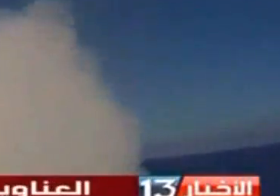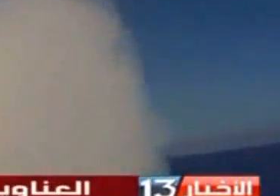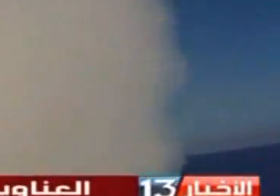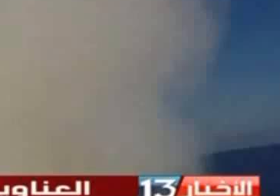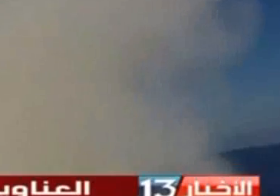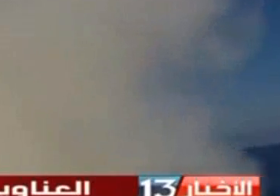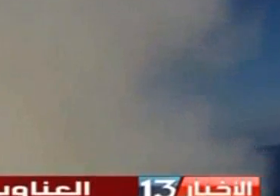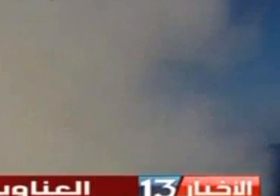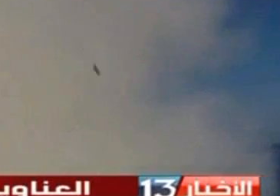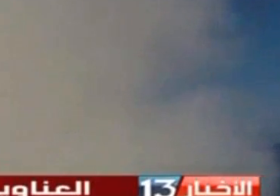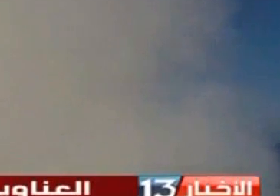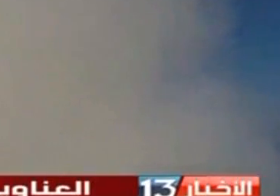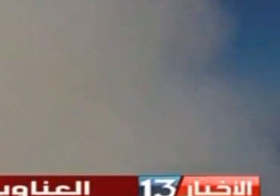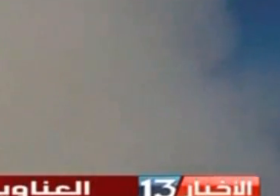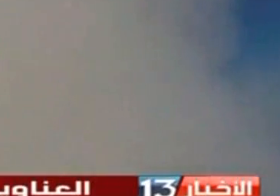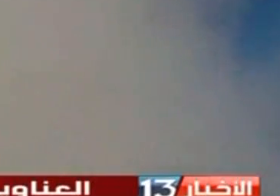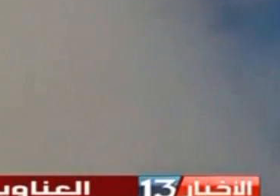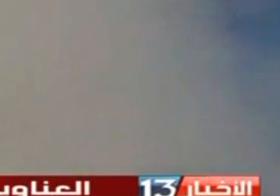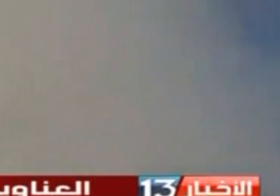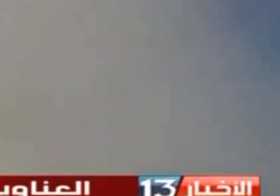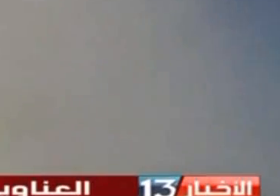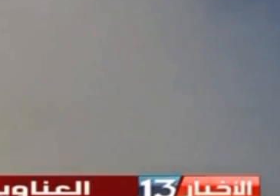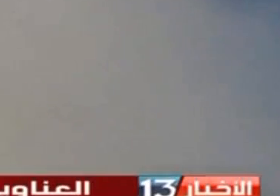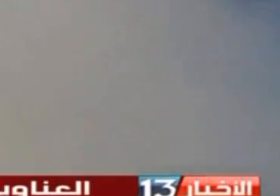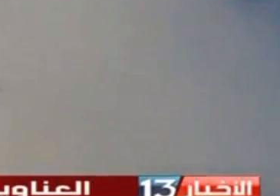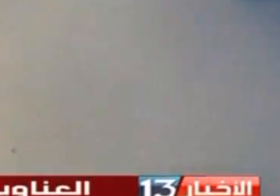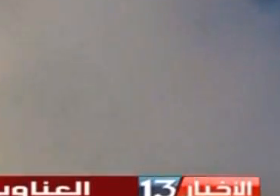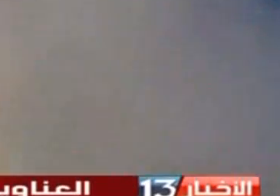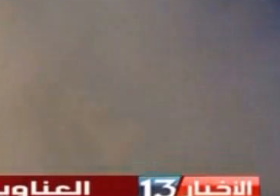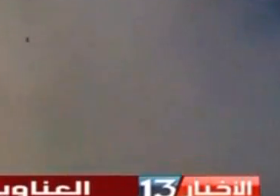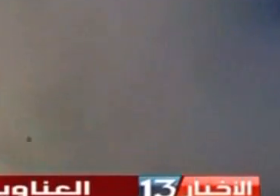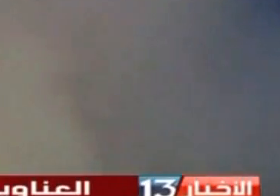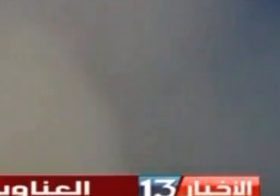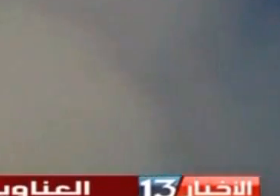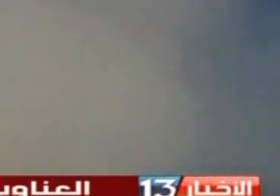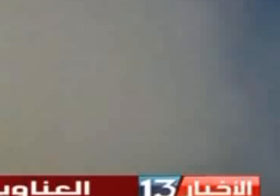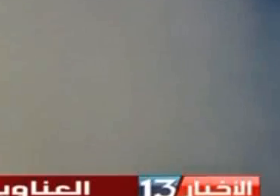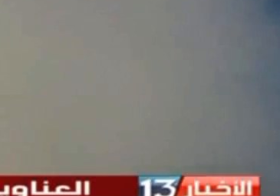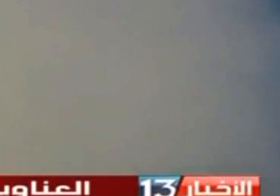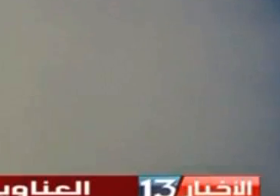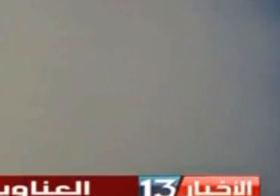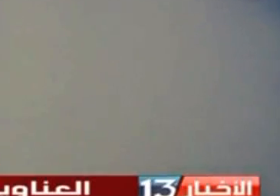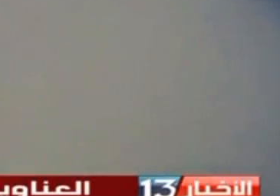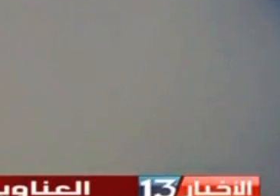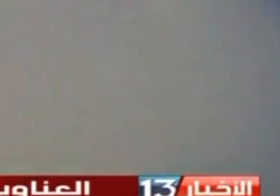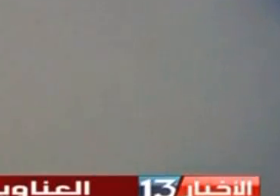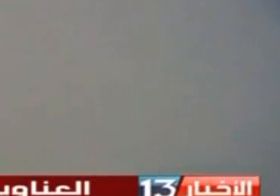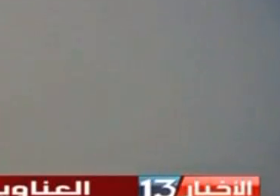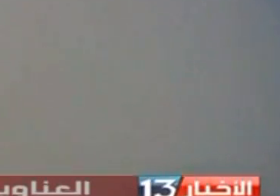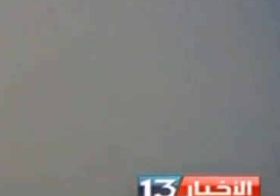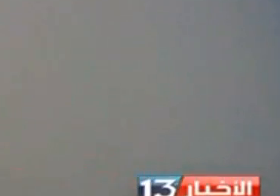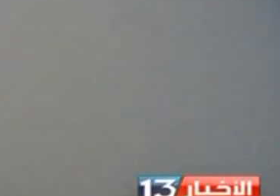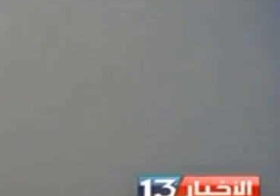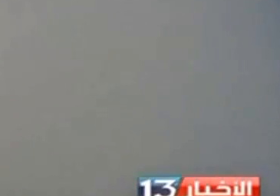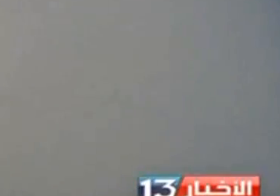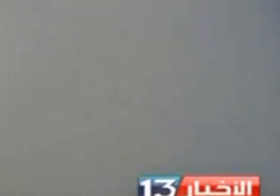روسيا تستهدف بصواريخ أهدافاً لداعش الإرهابي قرب تدمر، وأمريكا تبدأ في توزيع أسلحة على قوات كردية في